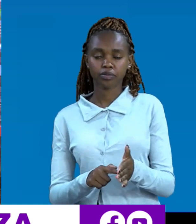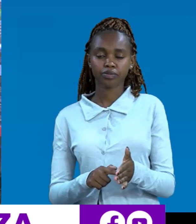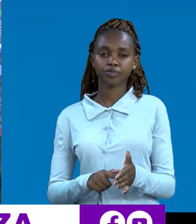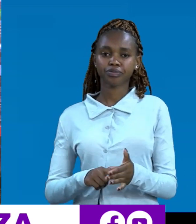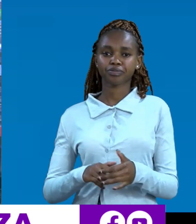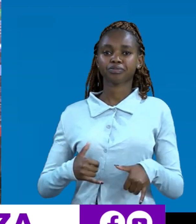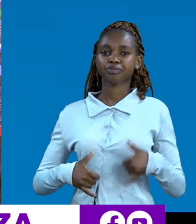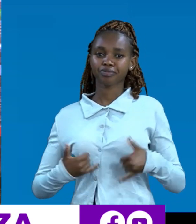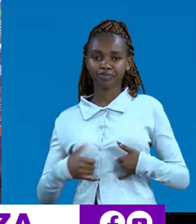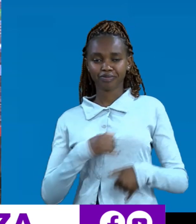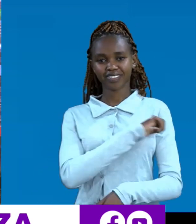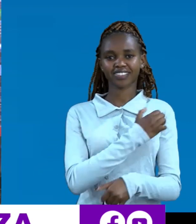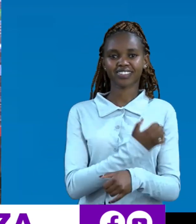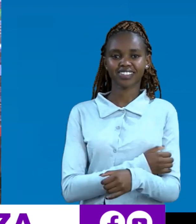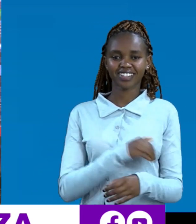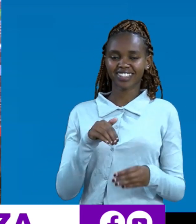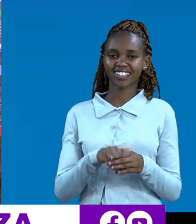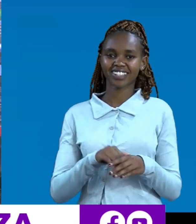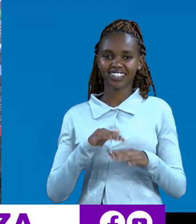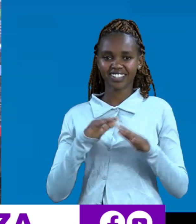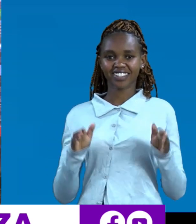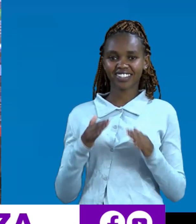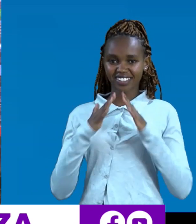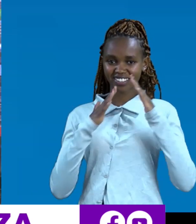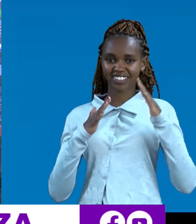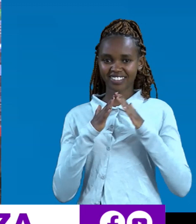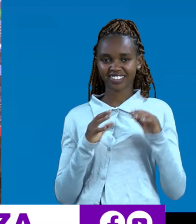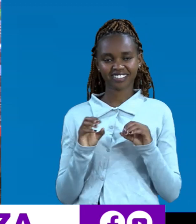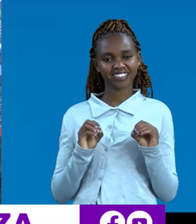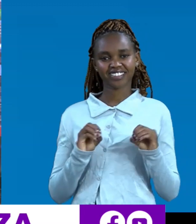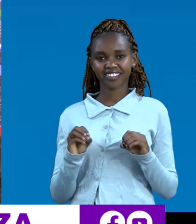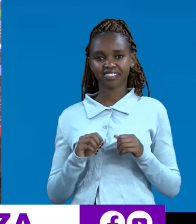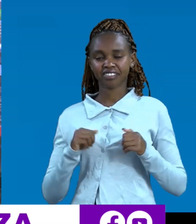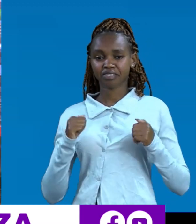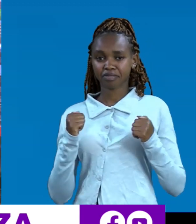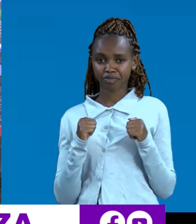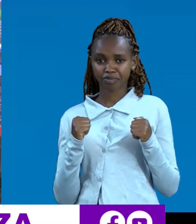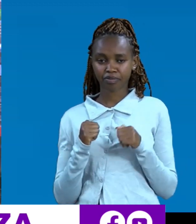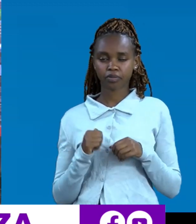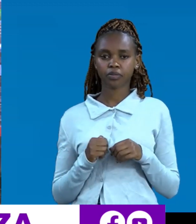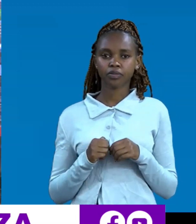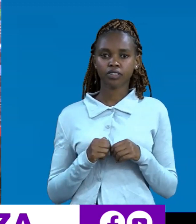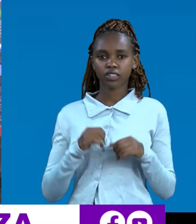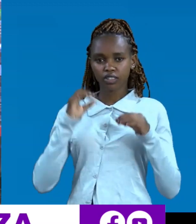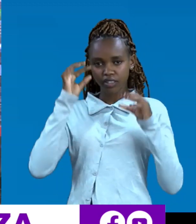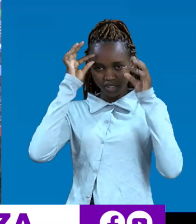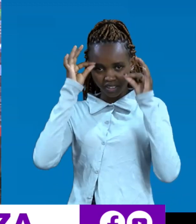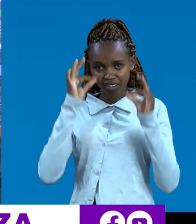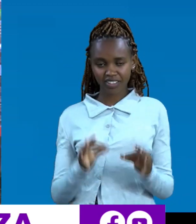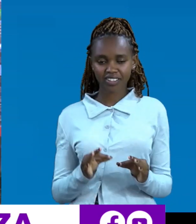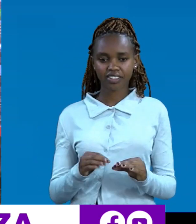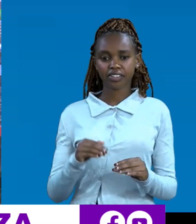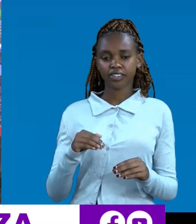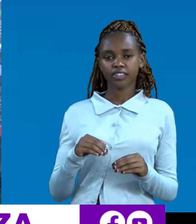indoors, hautaki watu wa indoors sisi. Ndio hiyo, kwa host. Unajua leo pia kulikuwa na baridi akaamua tu indo. Akaamua indo kawaida